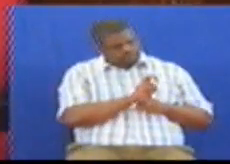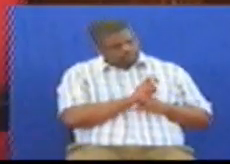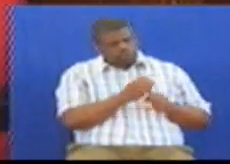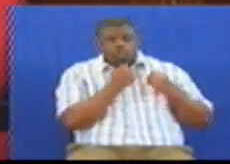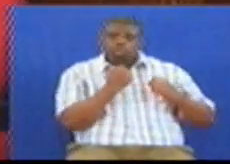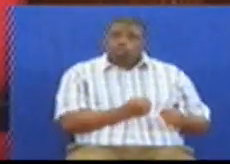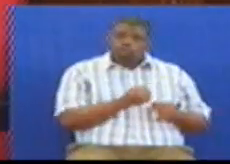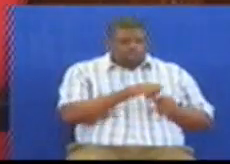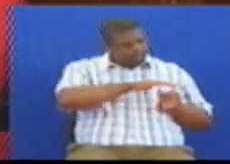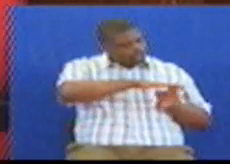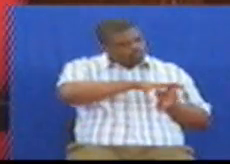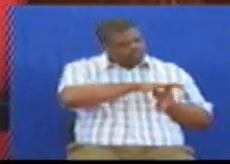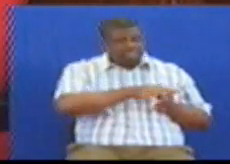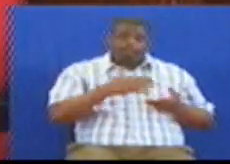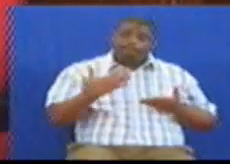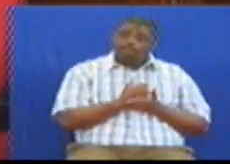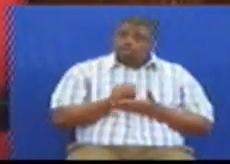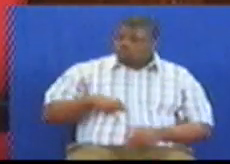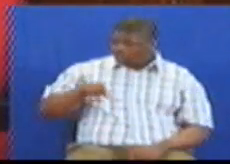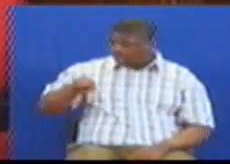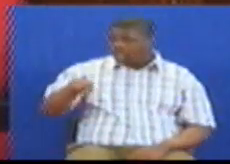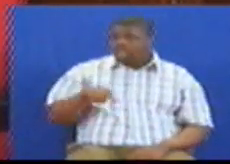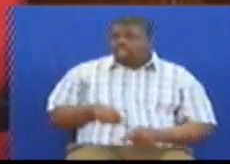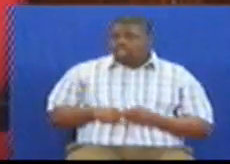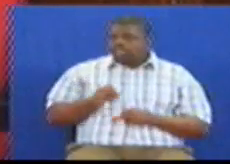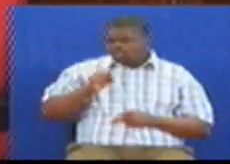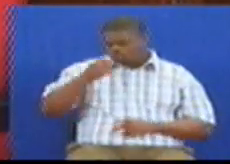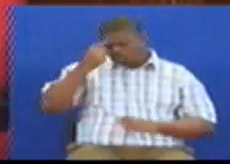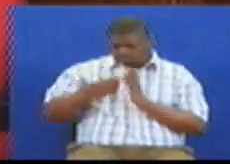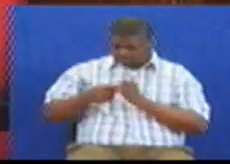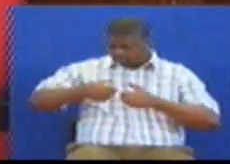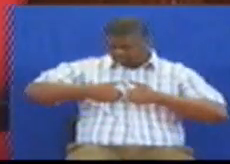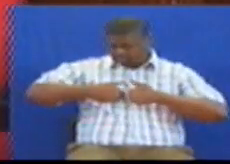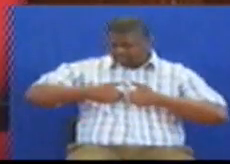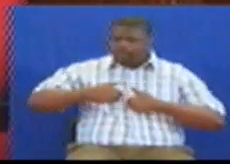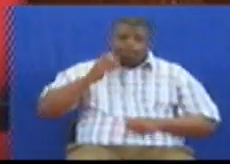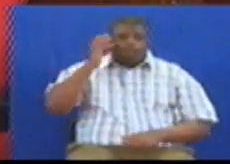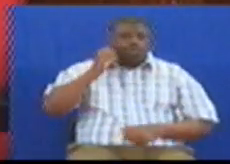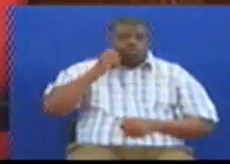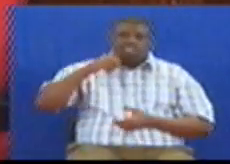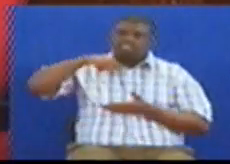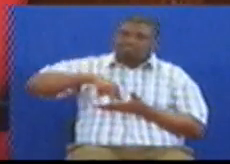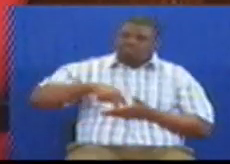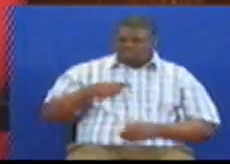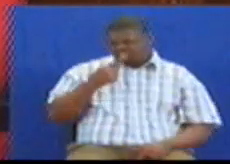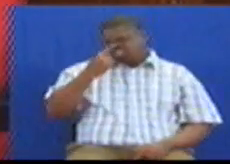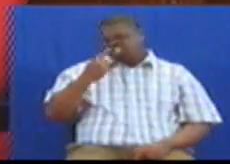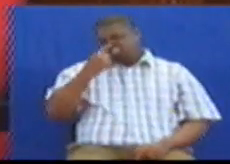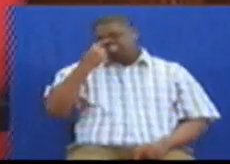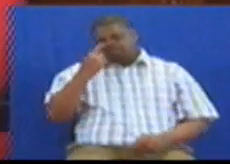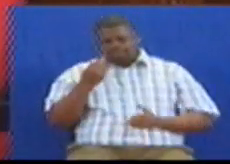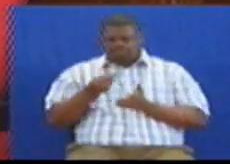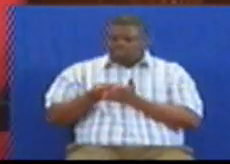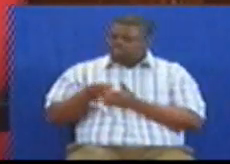wa matumizi ya mapato haya. Ndio maana hata mimi Manyoni huku nasimama najivunia fedha hii